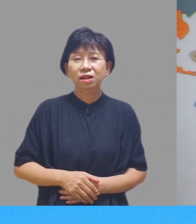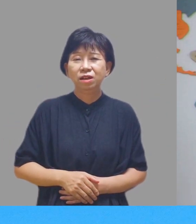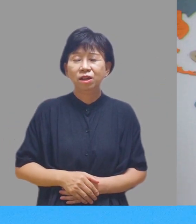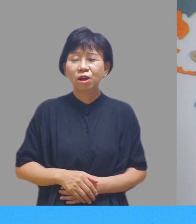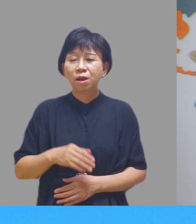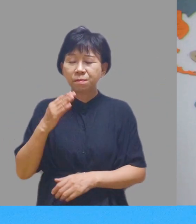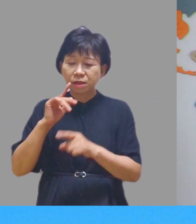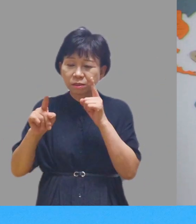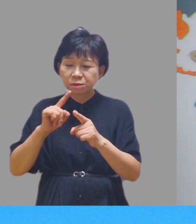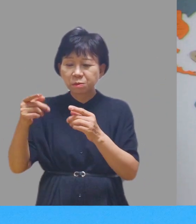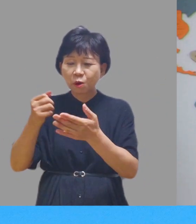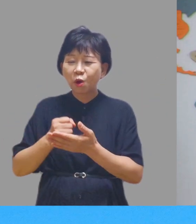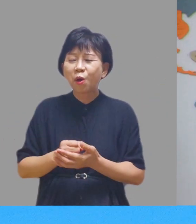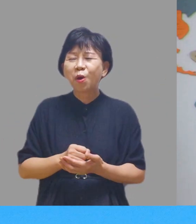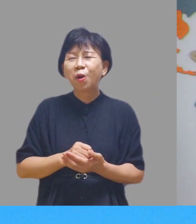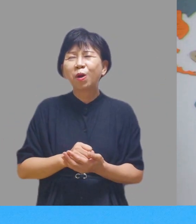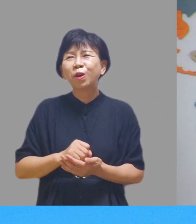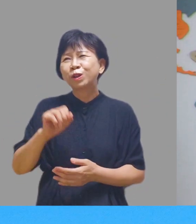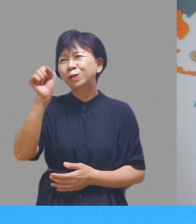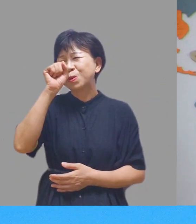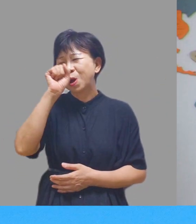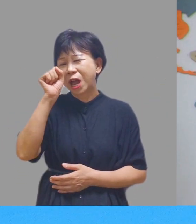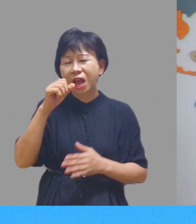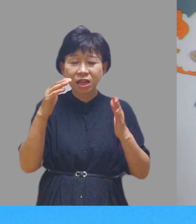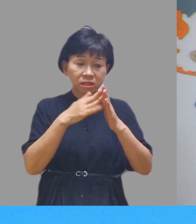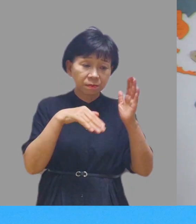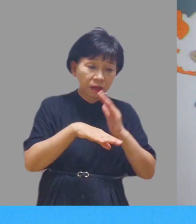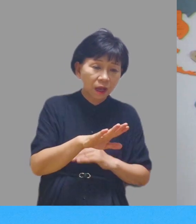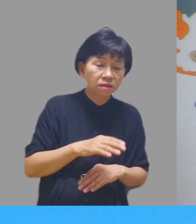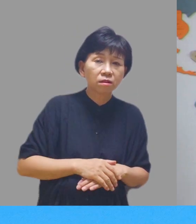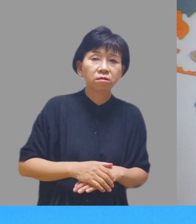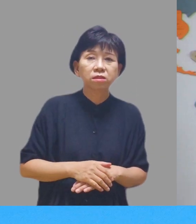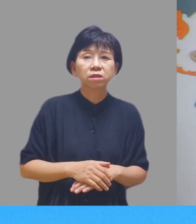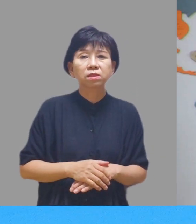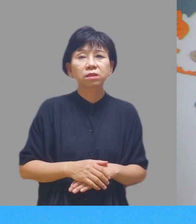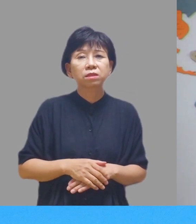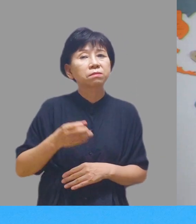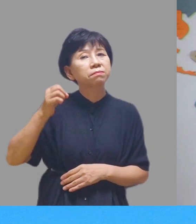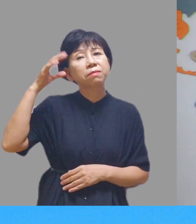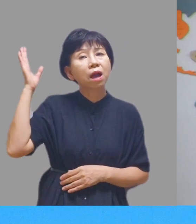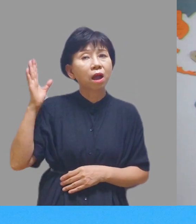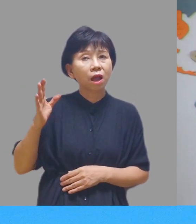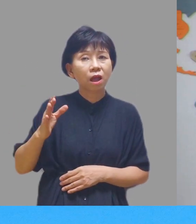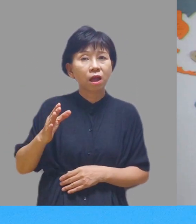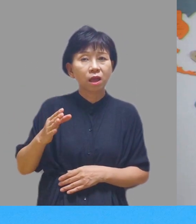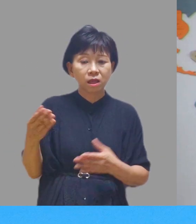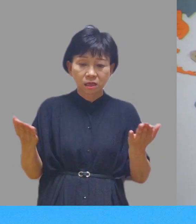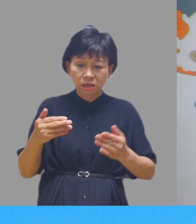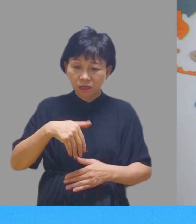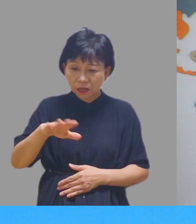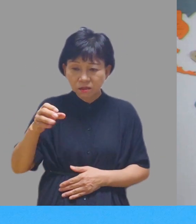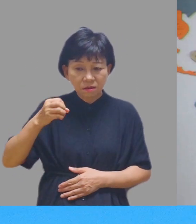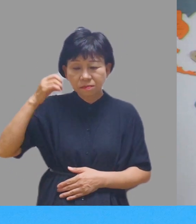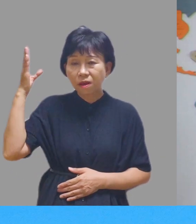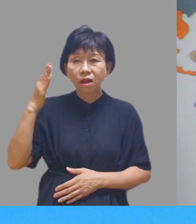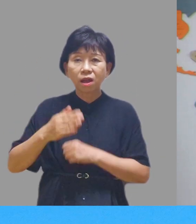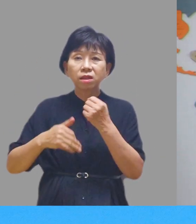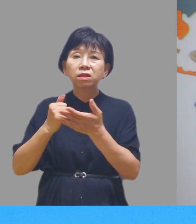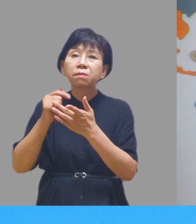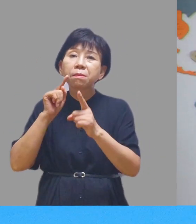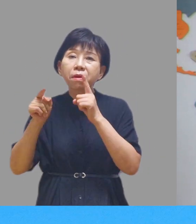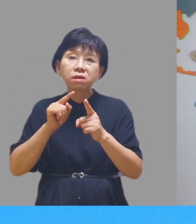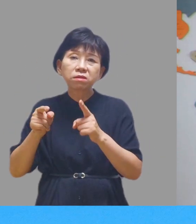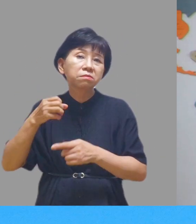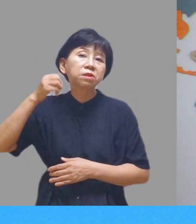은혜 받았어. 근데 교회의 문을 열고 돌아가서 집에 가서 가정에 가서 직장에 가서 한바탕